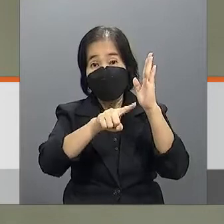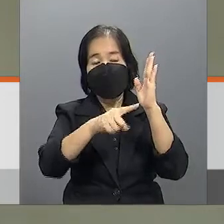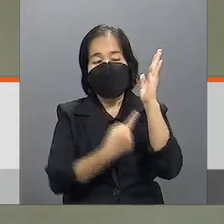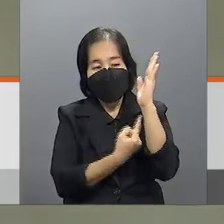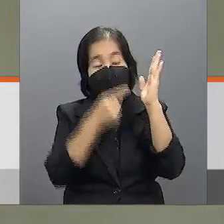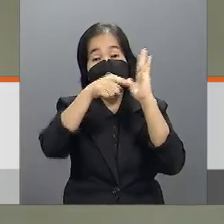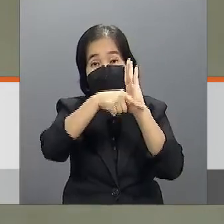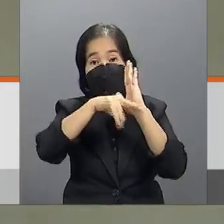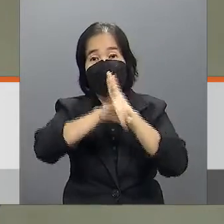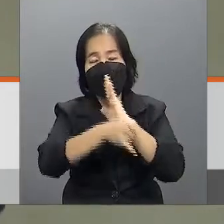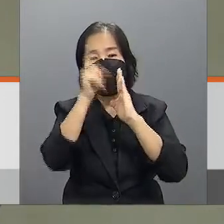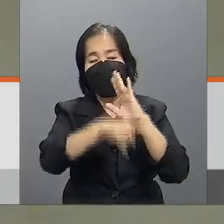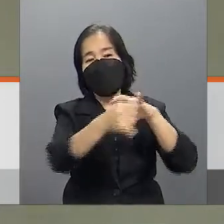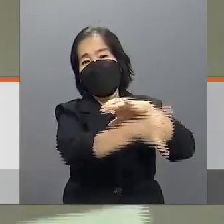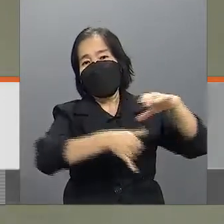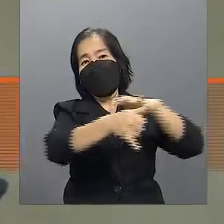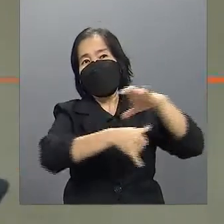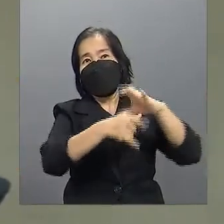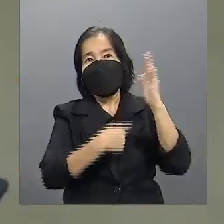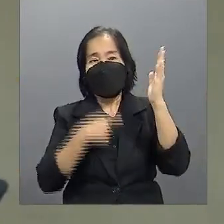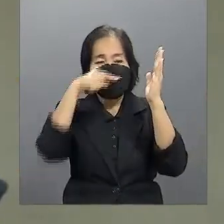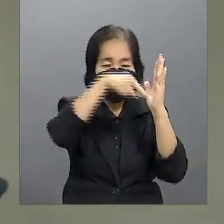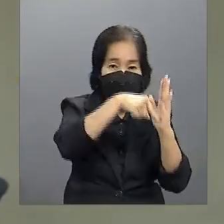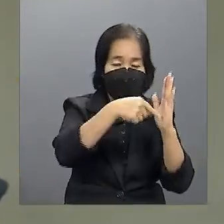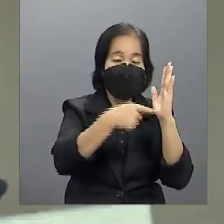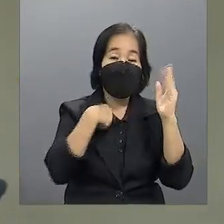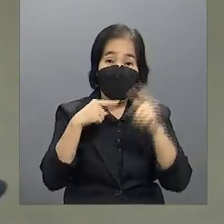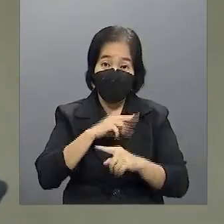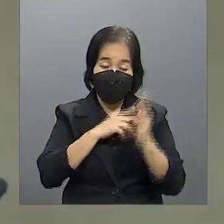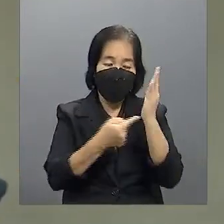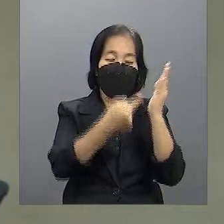วเองกว่าเราจะได้ซื้อของลูกน้องทุกคนเราก็ต้องมี